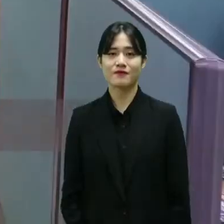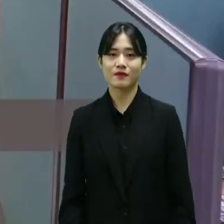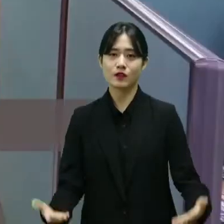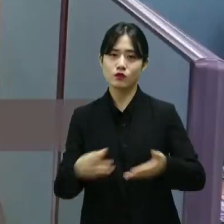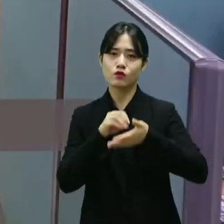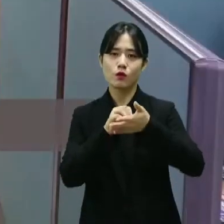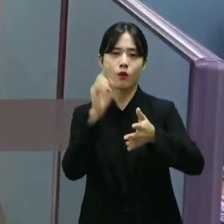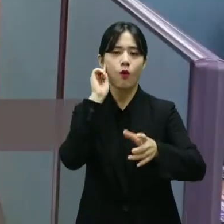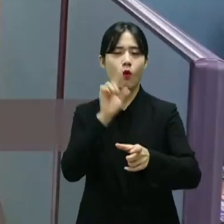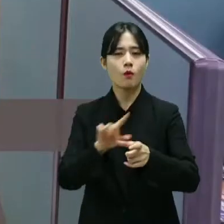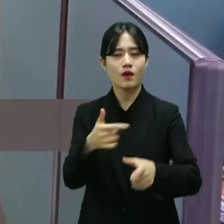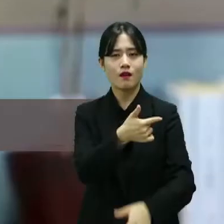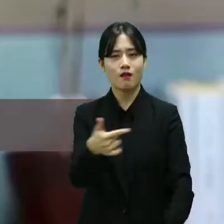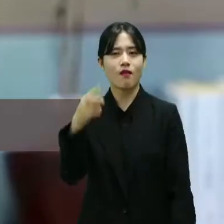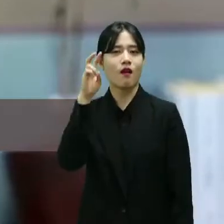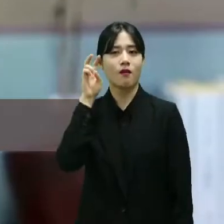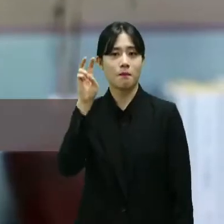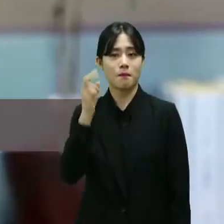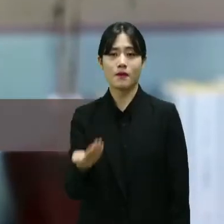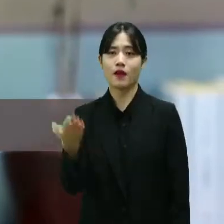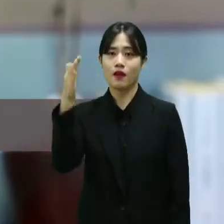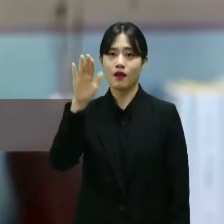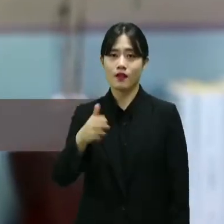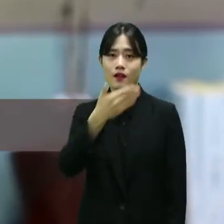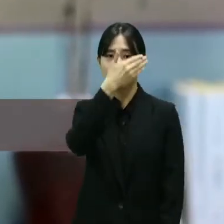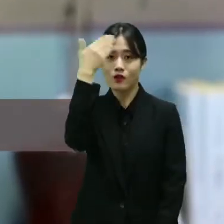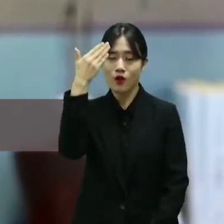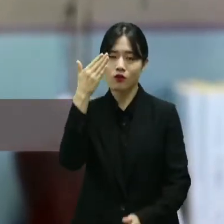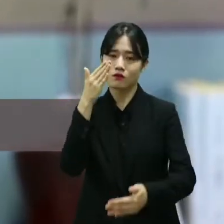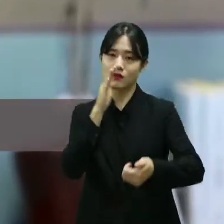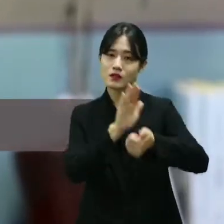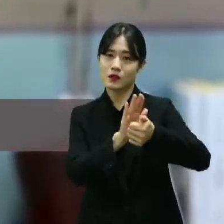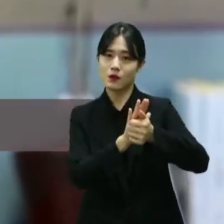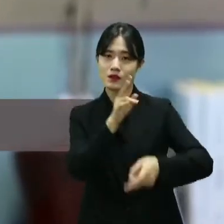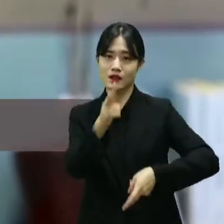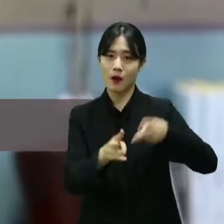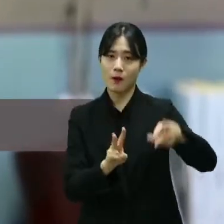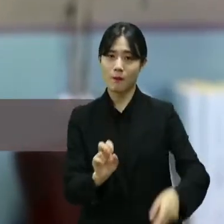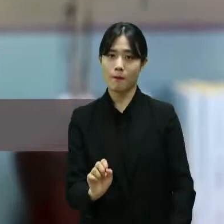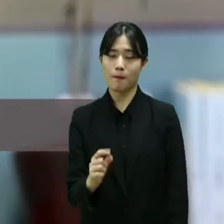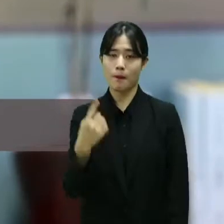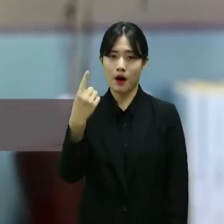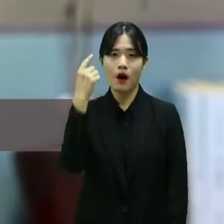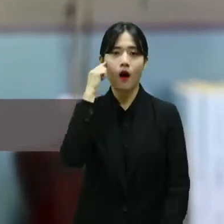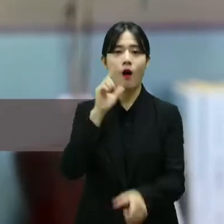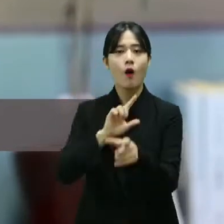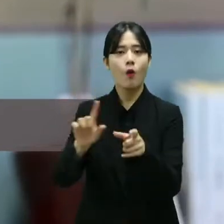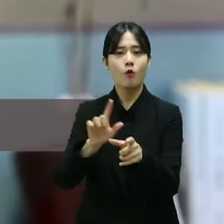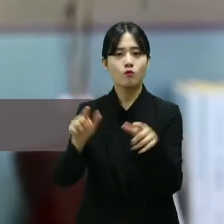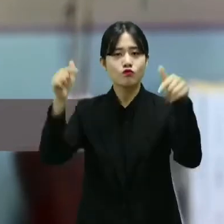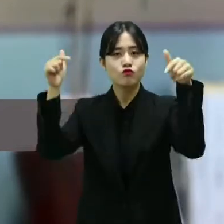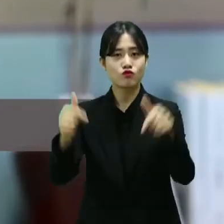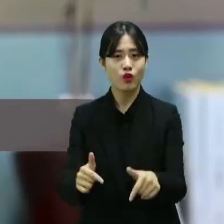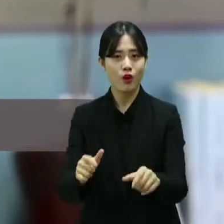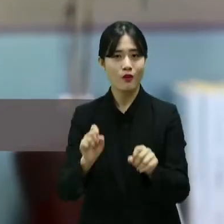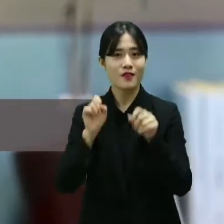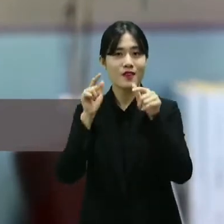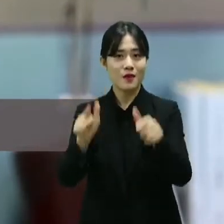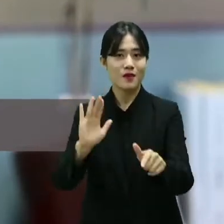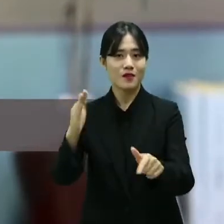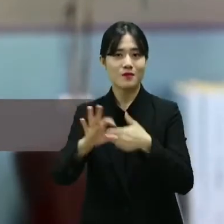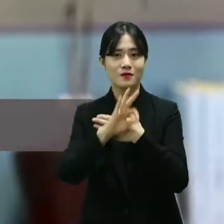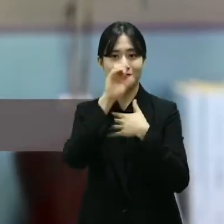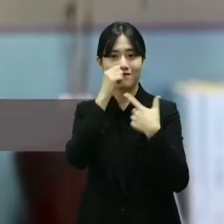부탁드릴게요. 취업에 대해서 생각이 많으실 텐데 이런 청년 지원 인턴 사업을 통해서 그런 고민들을 조금 내려놓을 수